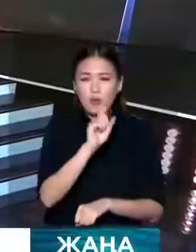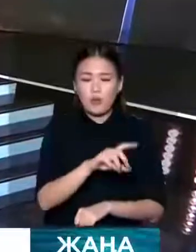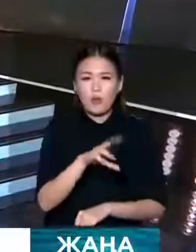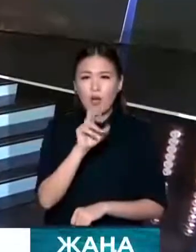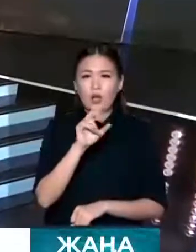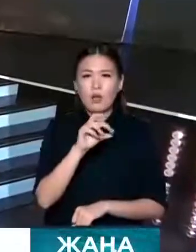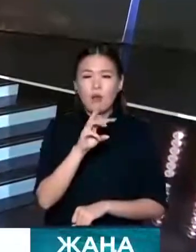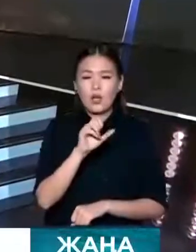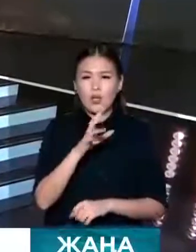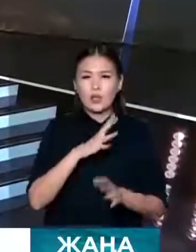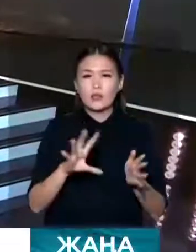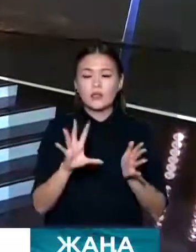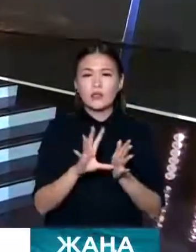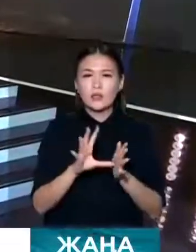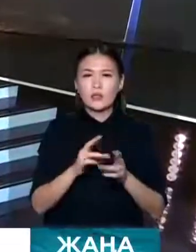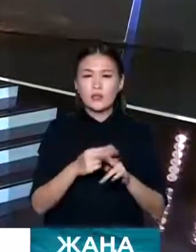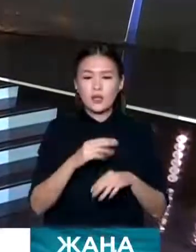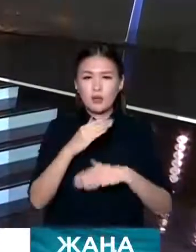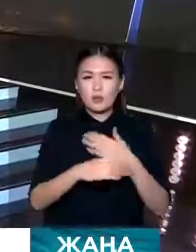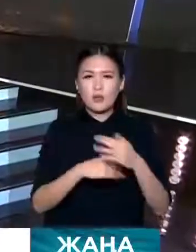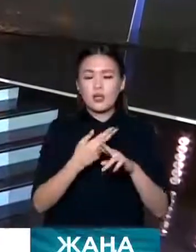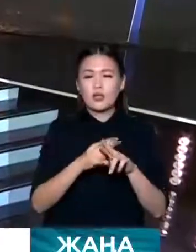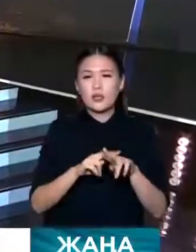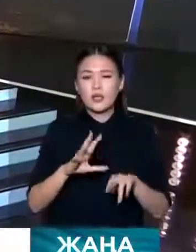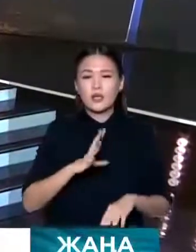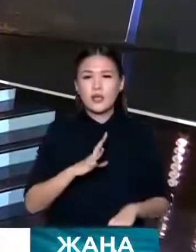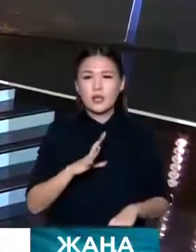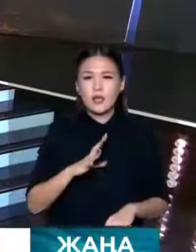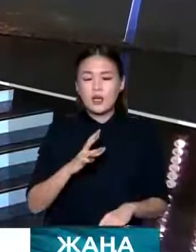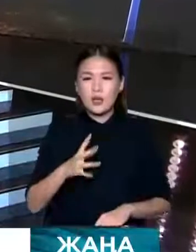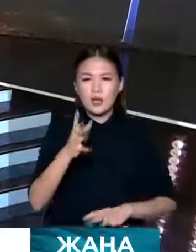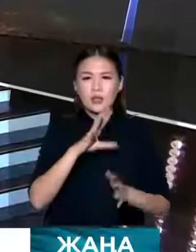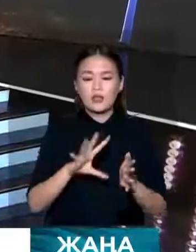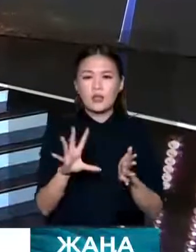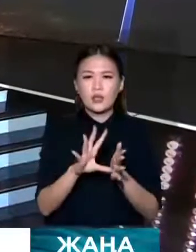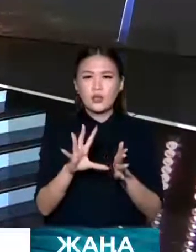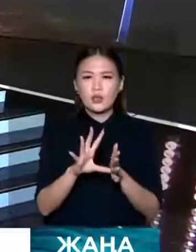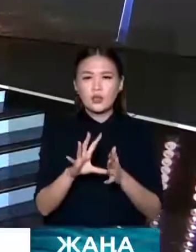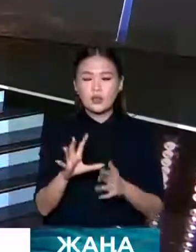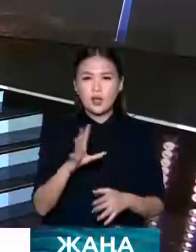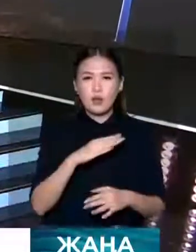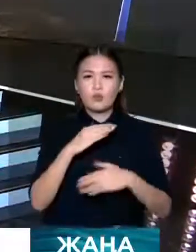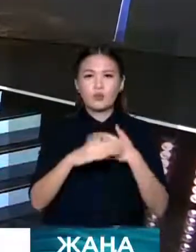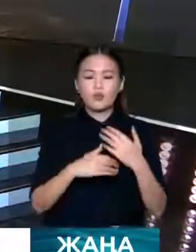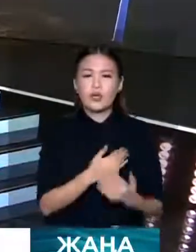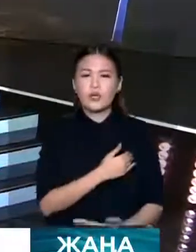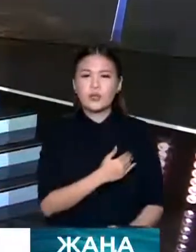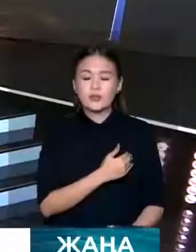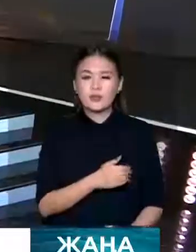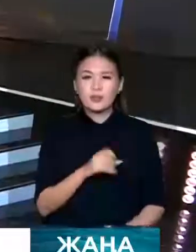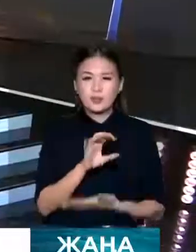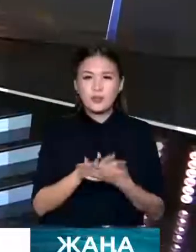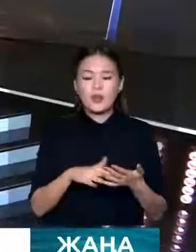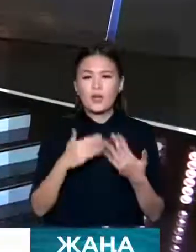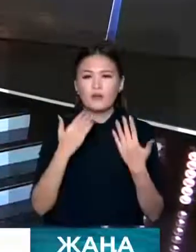баламалы энергетикасын дамытып, оған қоса атом энергетикасында дамыту жөн көремін. Енді